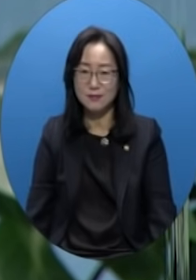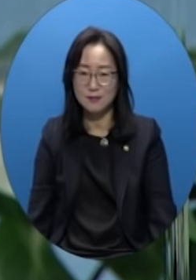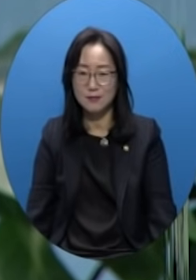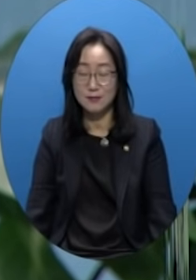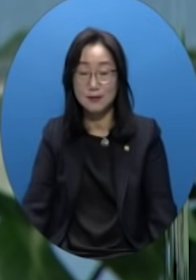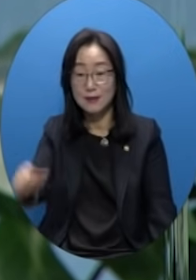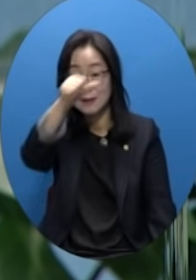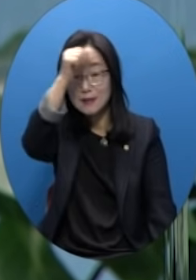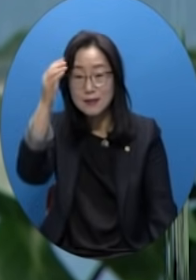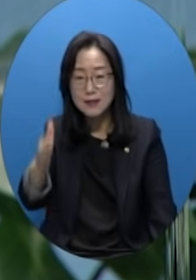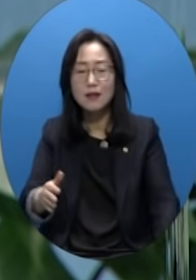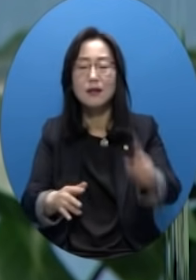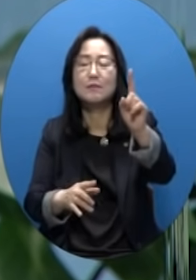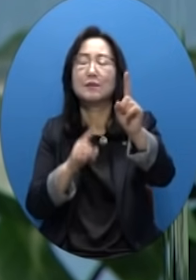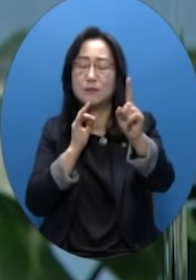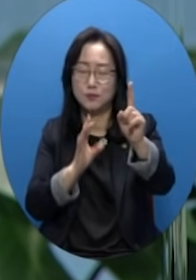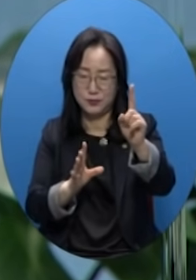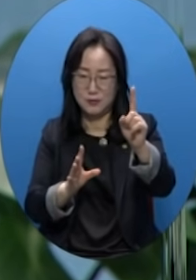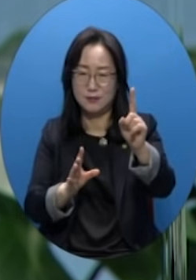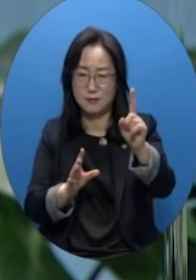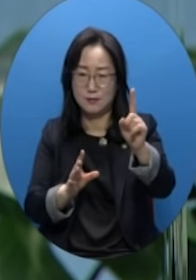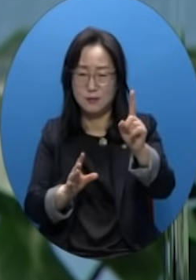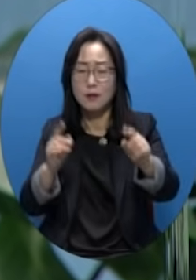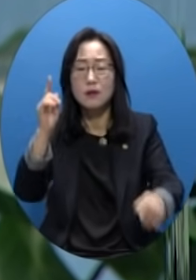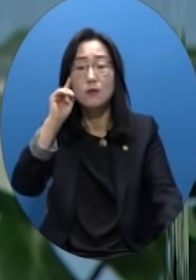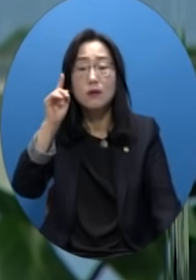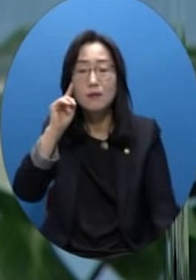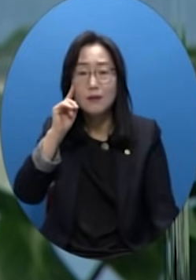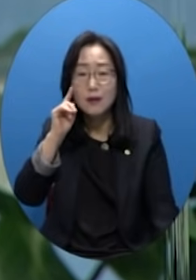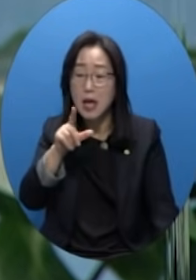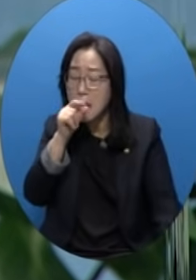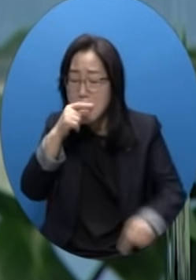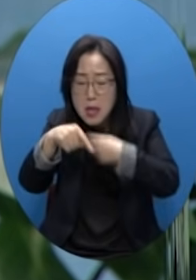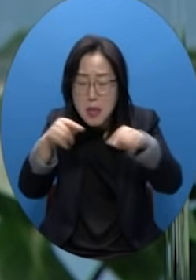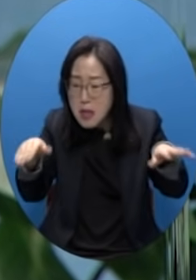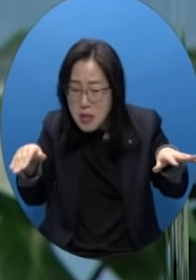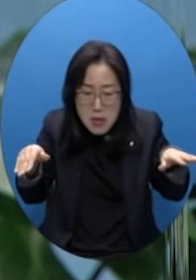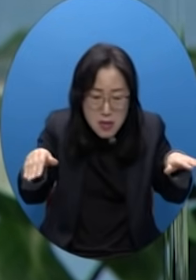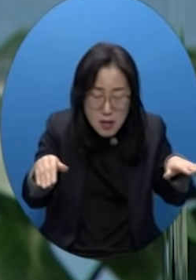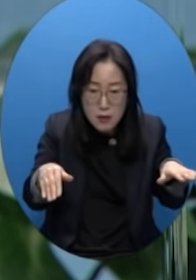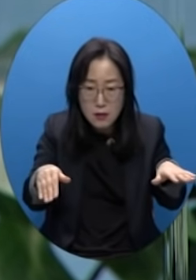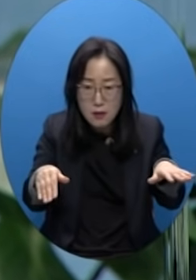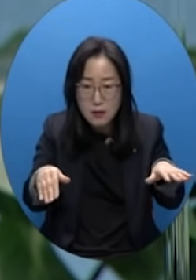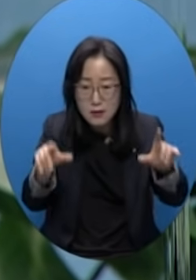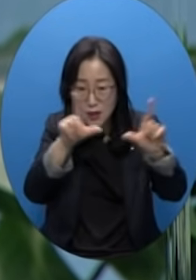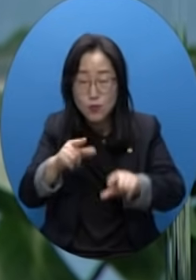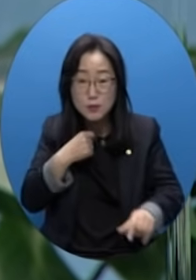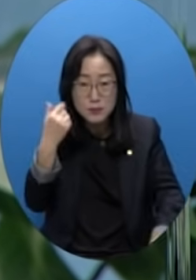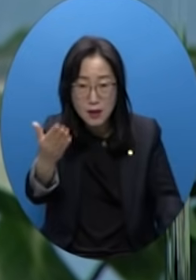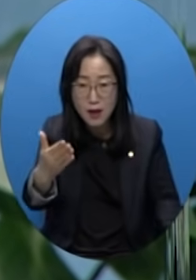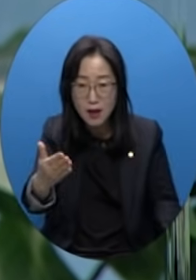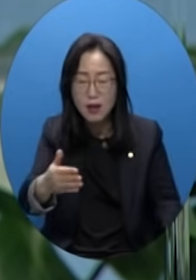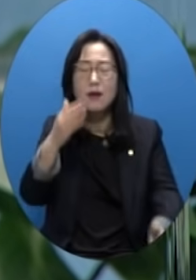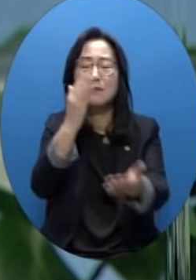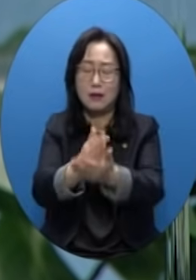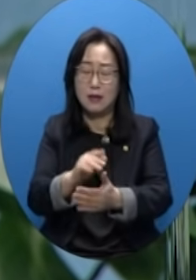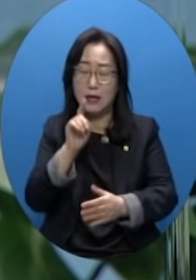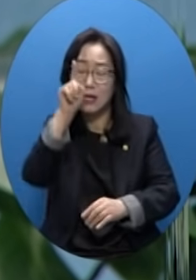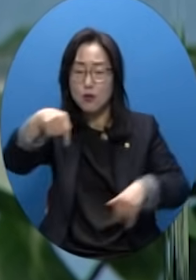인생을 한번 밖에 못 사는데 왜 짹짹 짹짹 참사로 살다 갈라고 하십니까 독설가 되기를